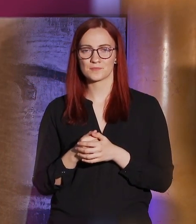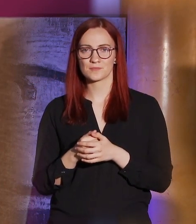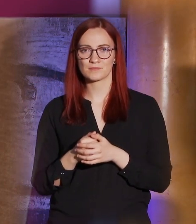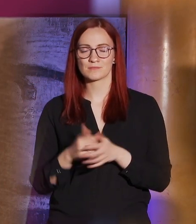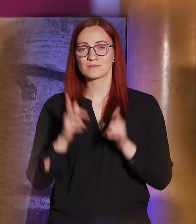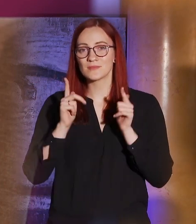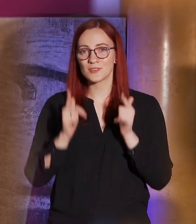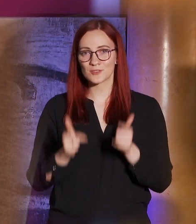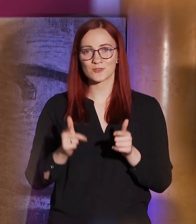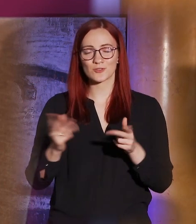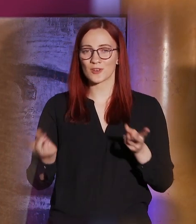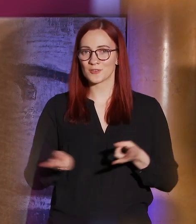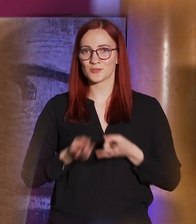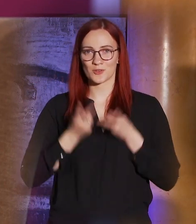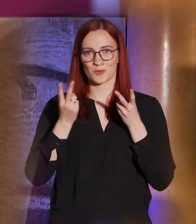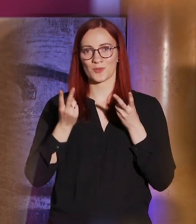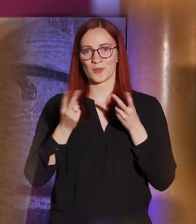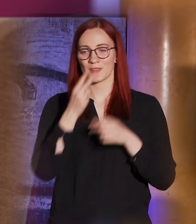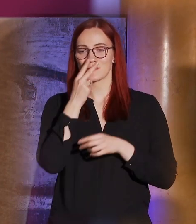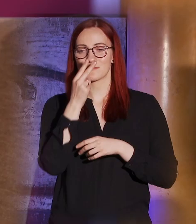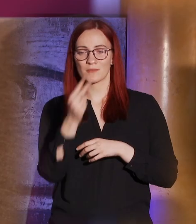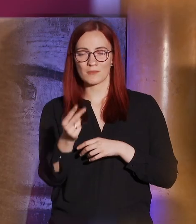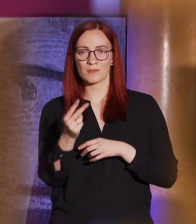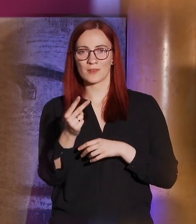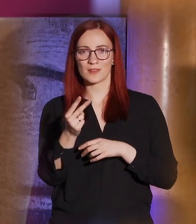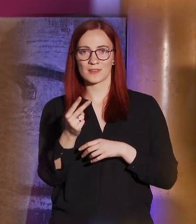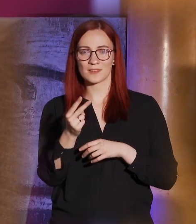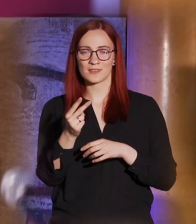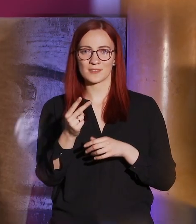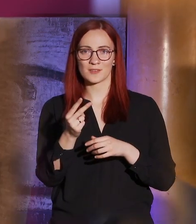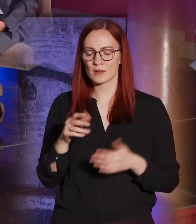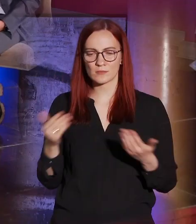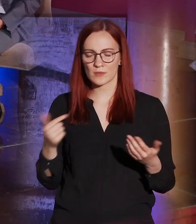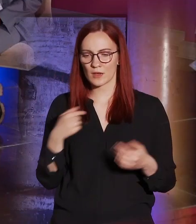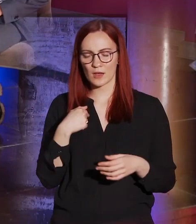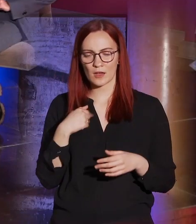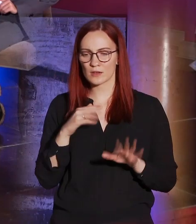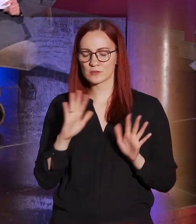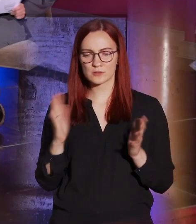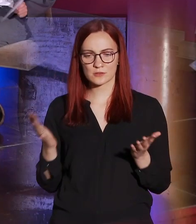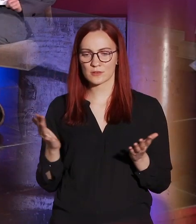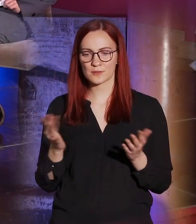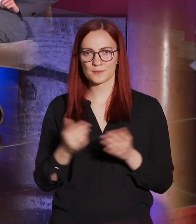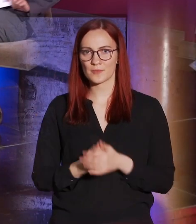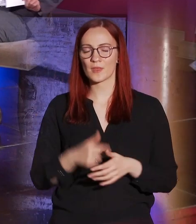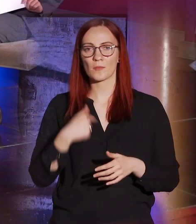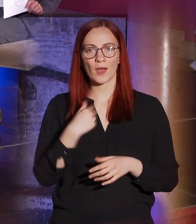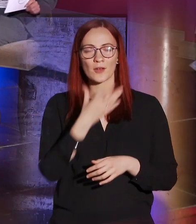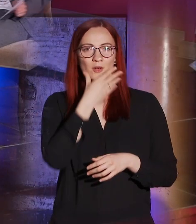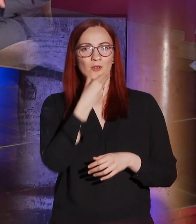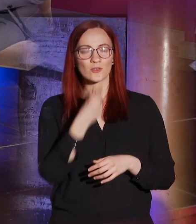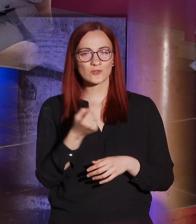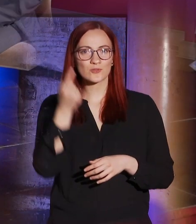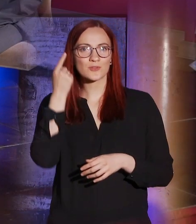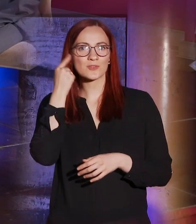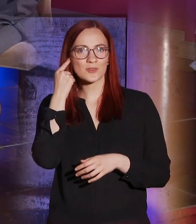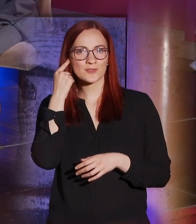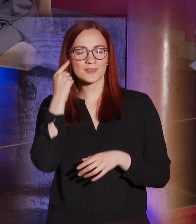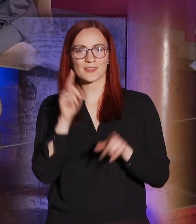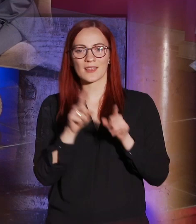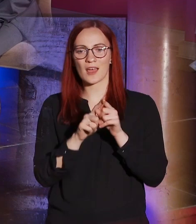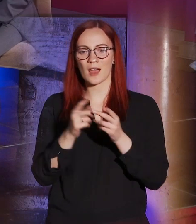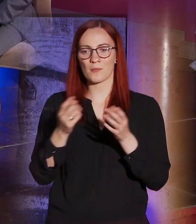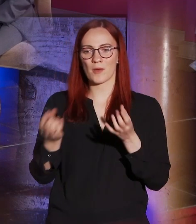tiesų labai džiaugiuosi, matydama didžiulius dalykus, žinokit. Man labai gražu klausyti, Svetlana, jūsų pasakojimą